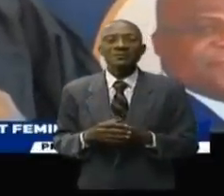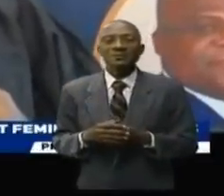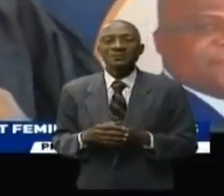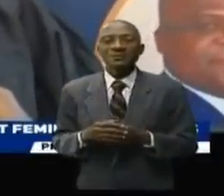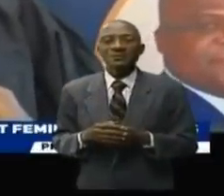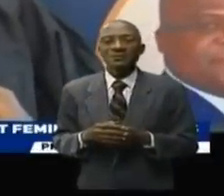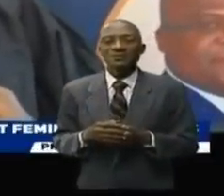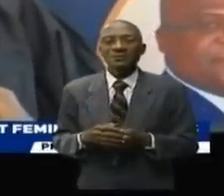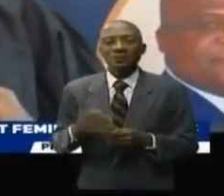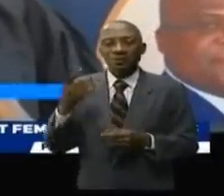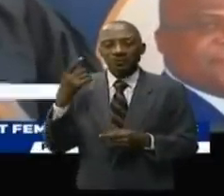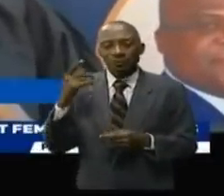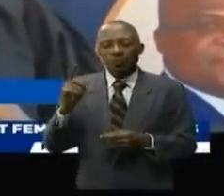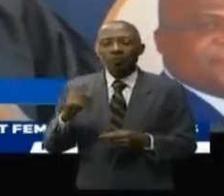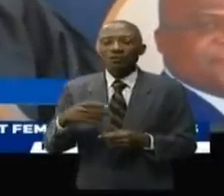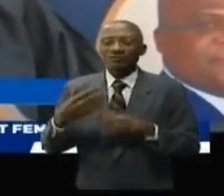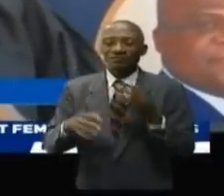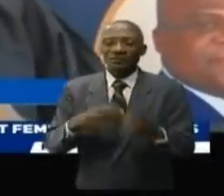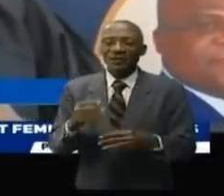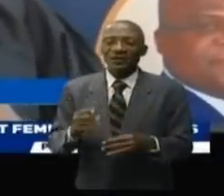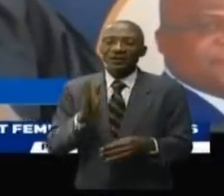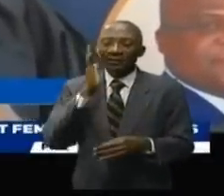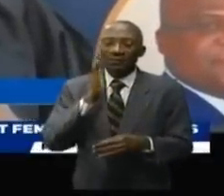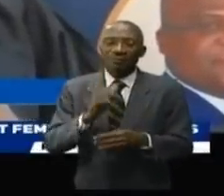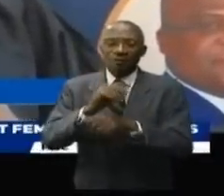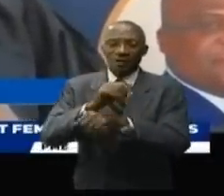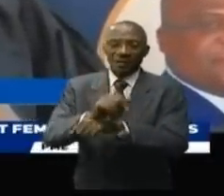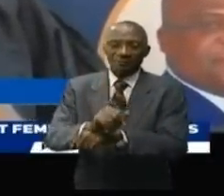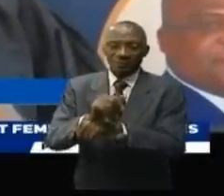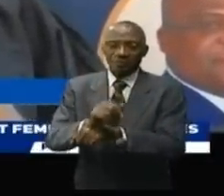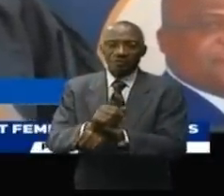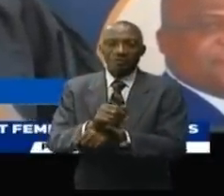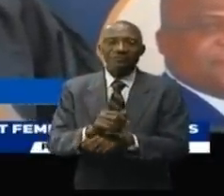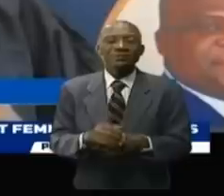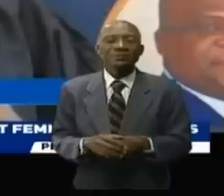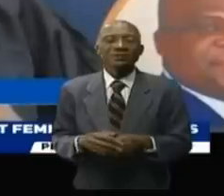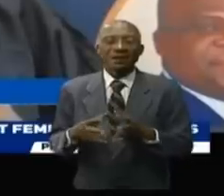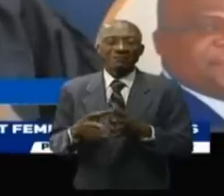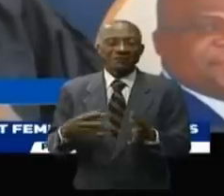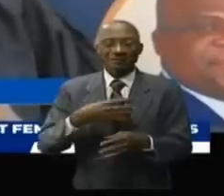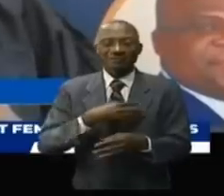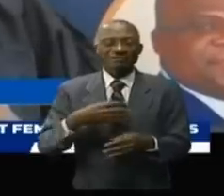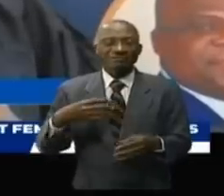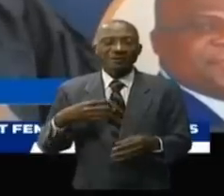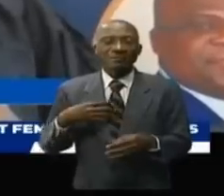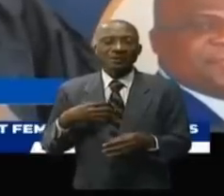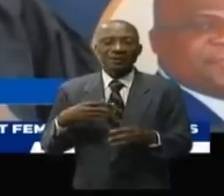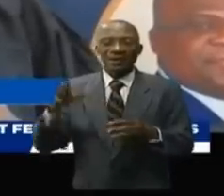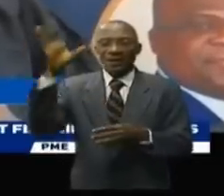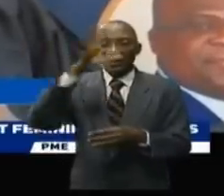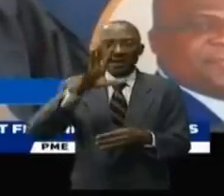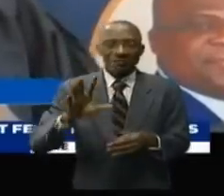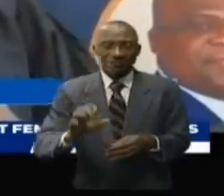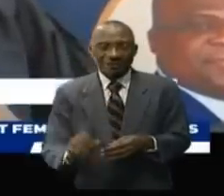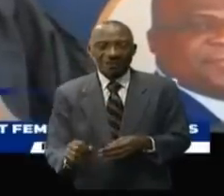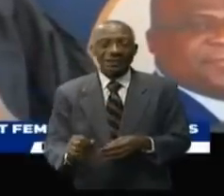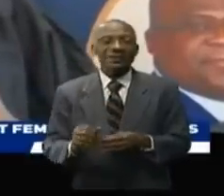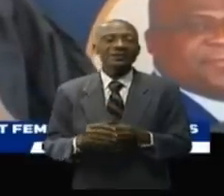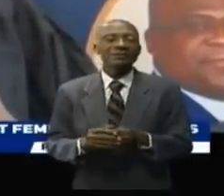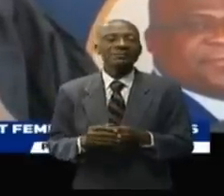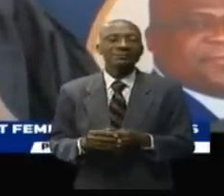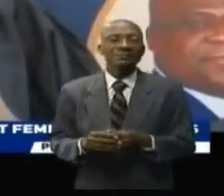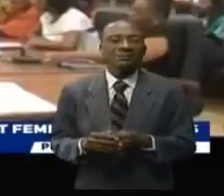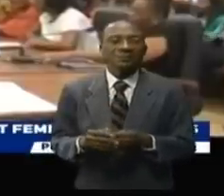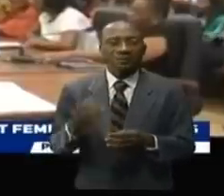plus belle ambition, c'est cette sororité autour de toutes les femmes africaines pour qu'elles retrouvent de la dignité, qu'elles